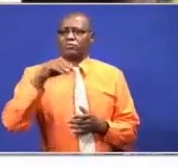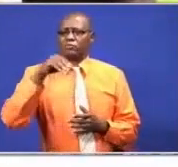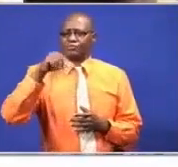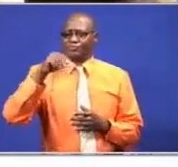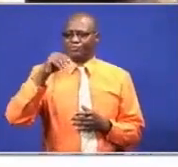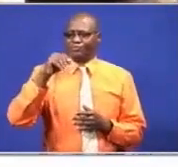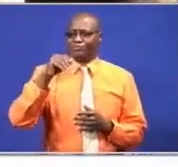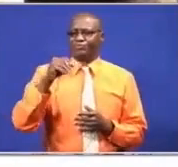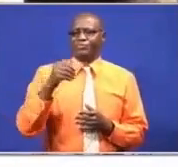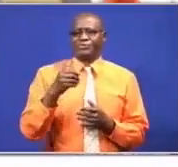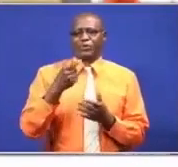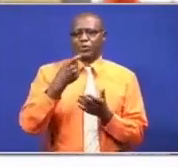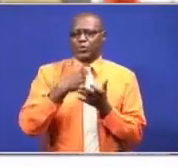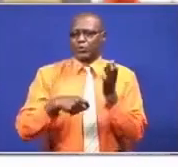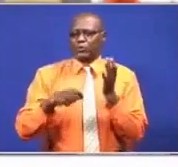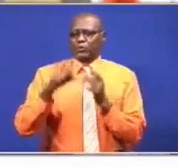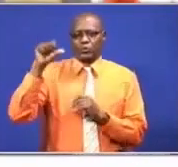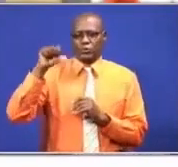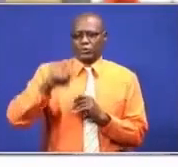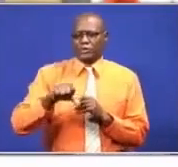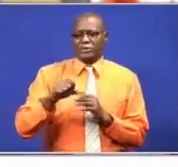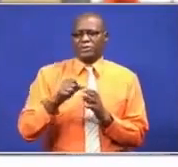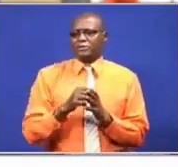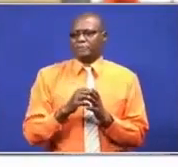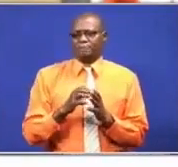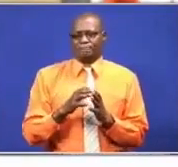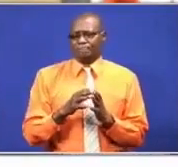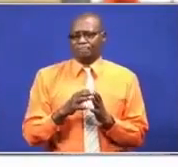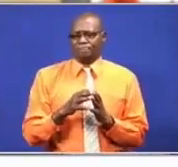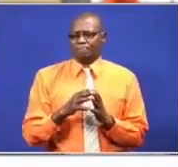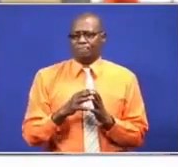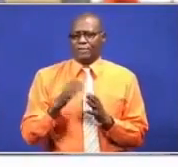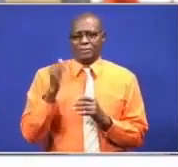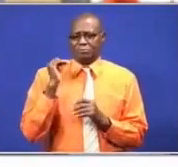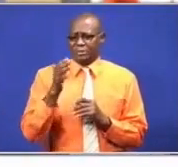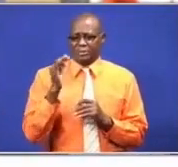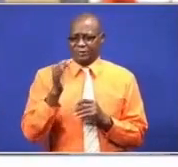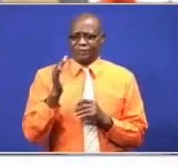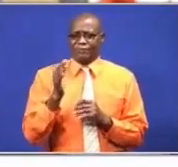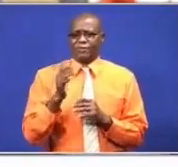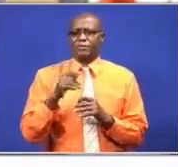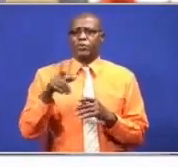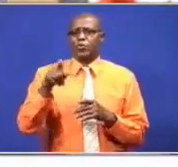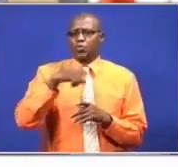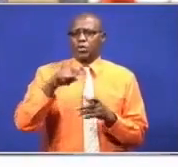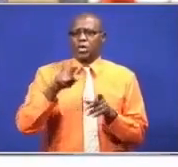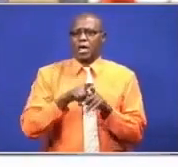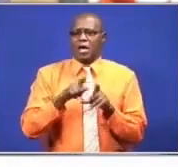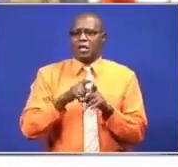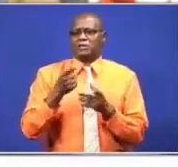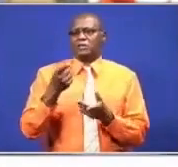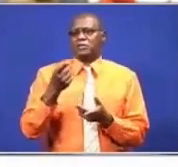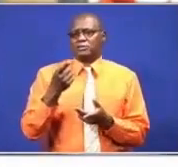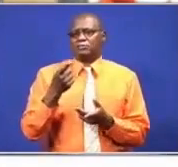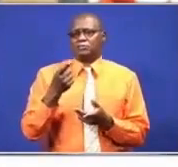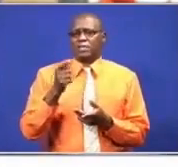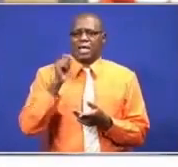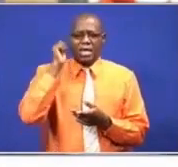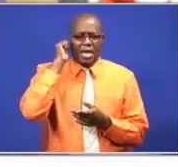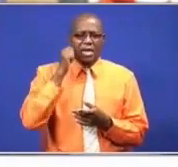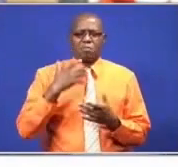Sasa hata tunashindwa tutafanya nini? Sisi kama wakaaji wa Kenya, wakaaji wa Nandi, sisi tuumia na uchumi ya saa